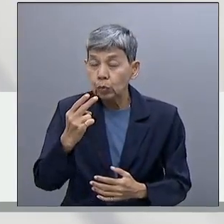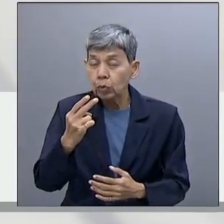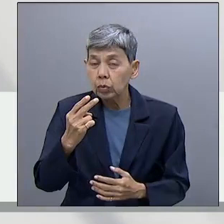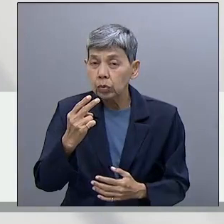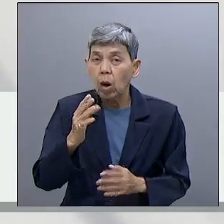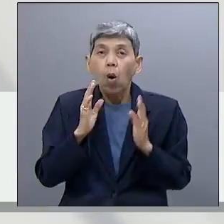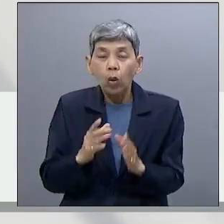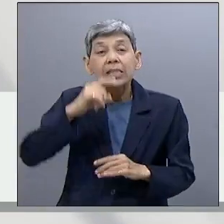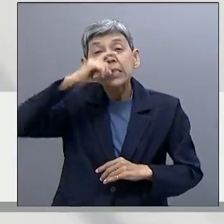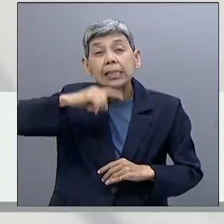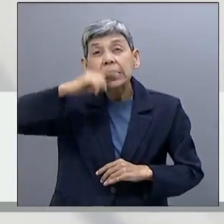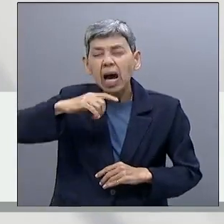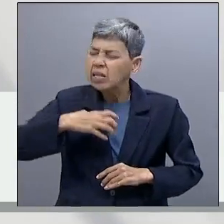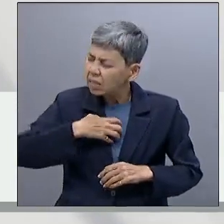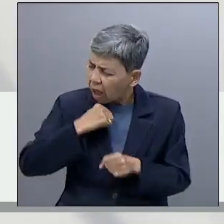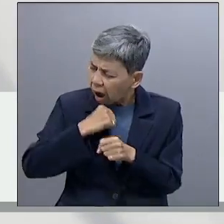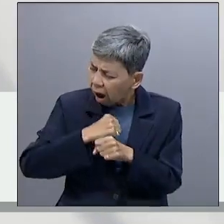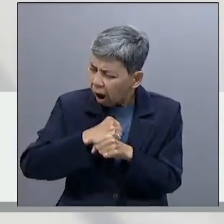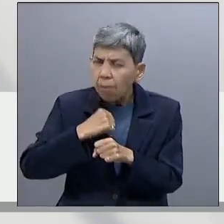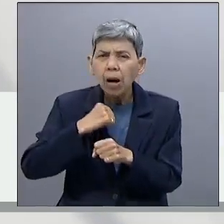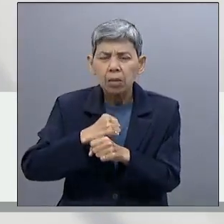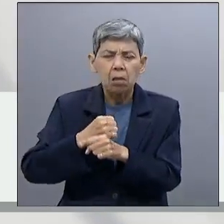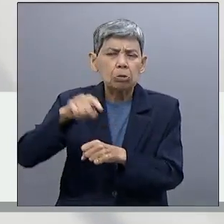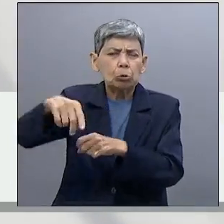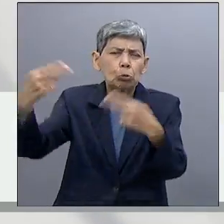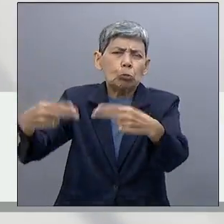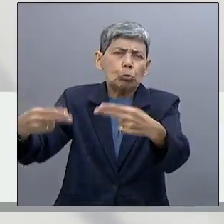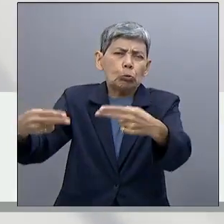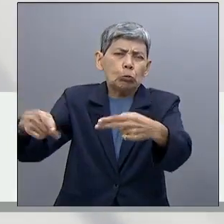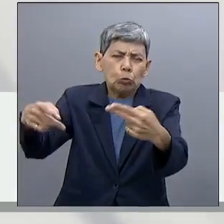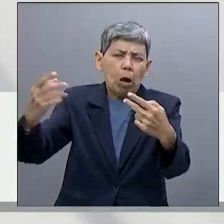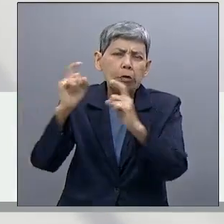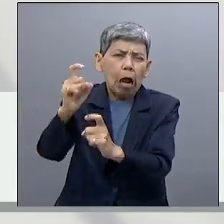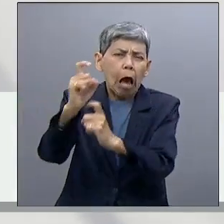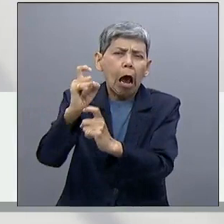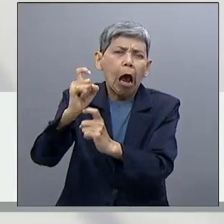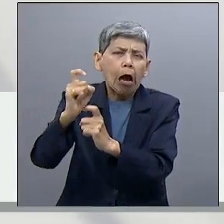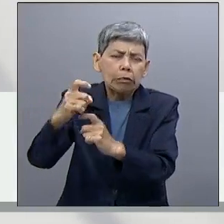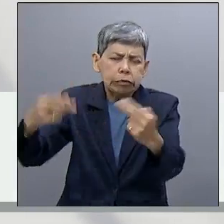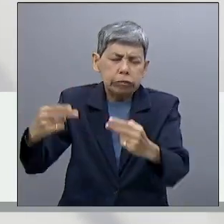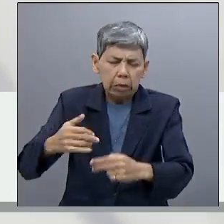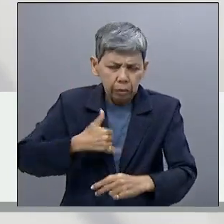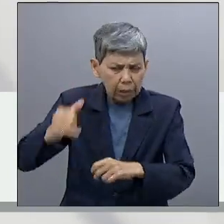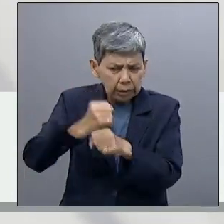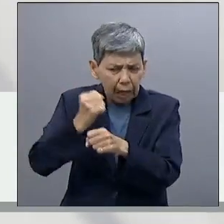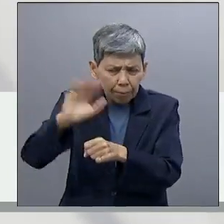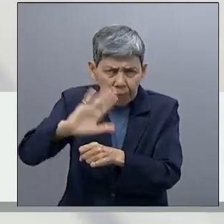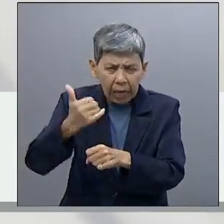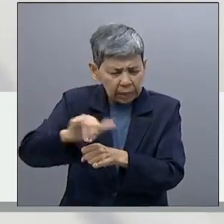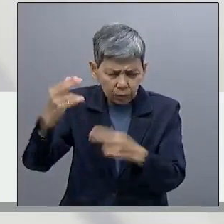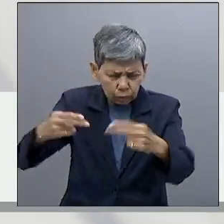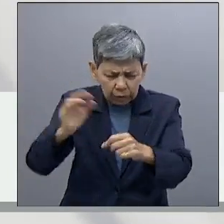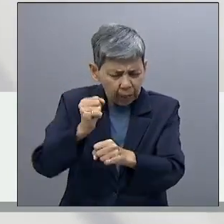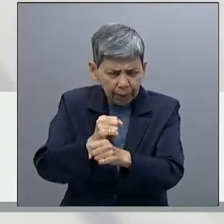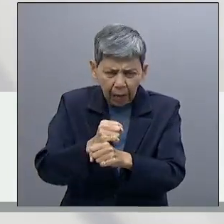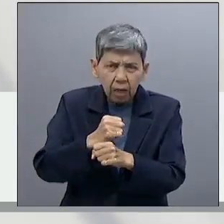พี่น้องเราเนี่ยยังทำงานอยู่ในเขตแดนที่ถือว่าเป็นเขตแดนที่ห่วงห้ามเป็นเขตแดงอ่ะ